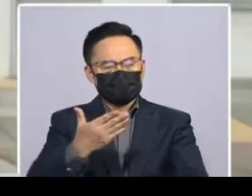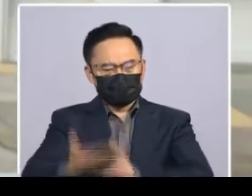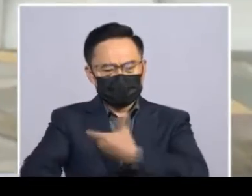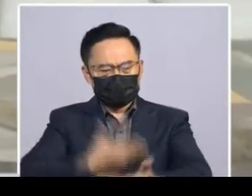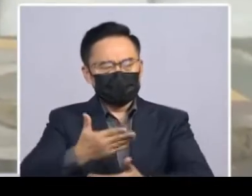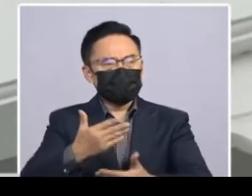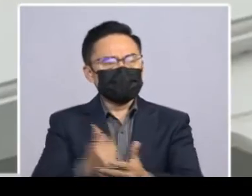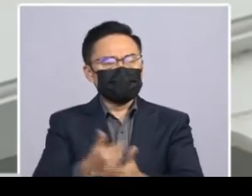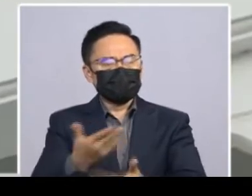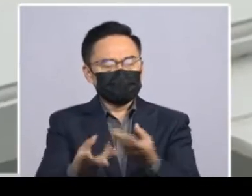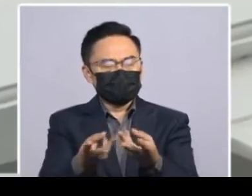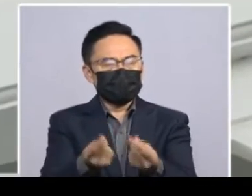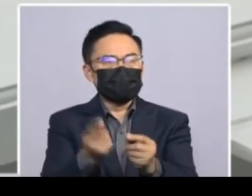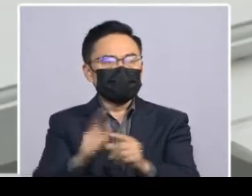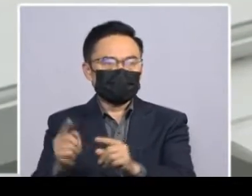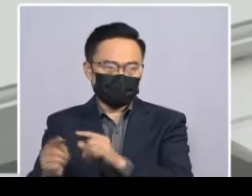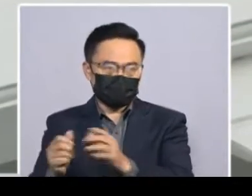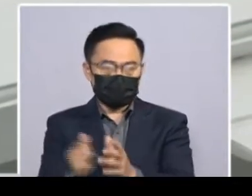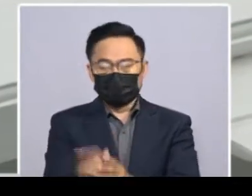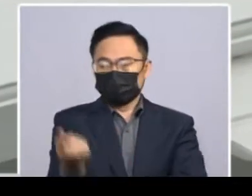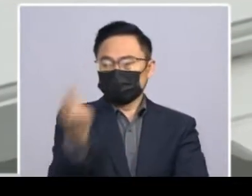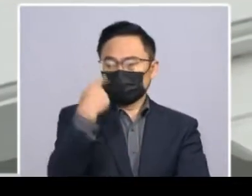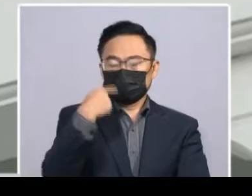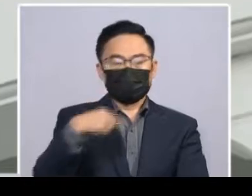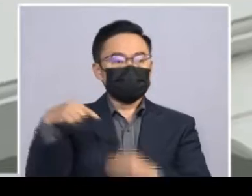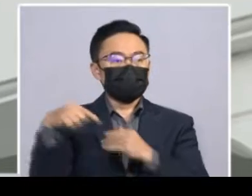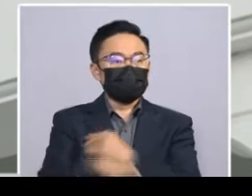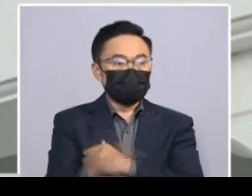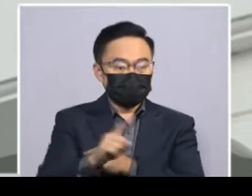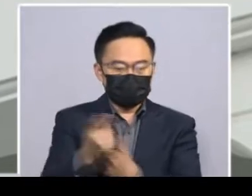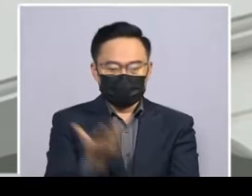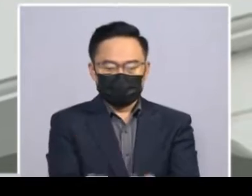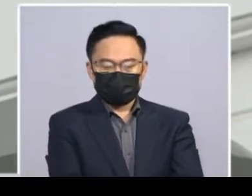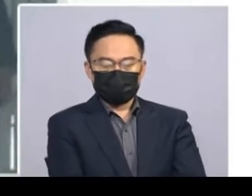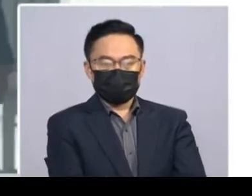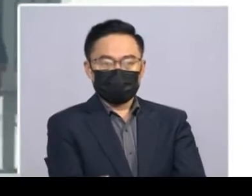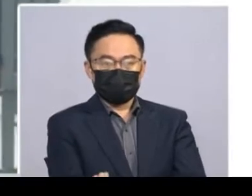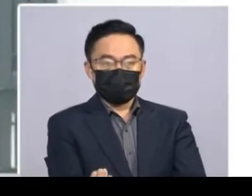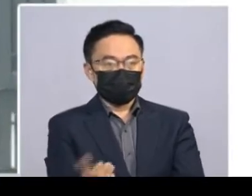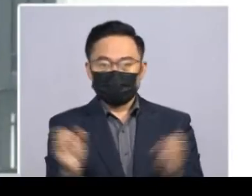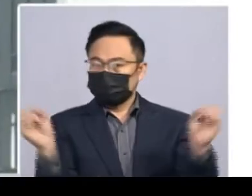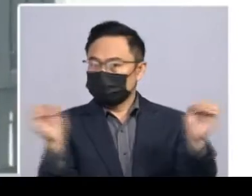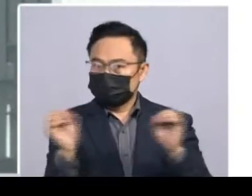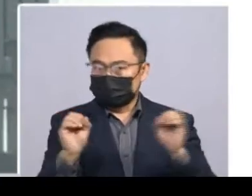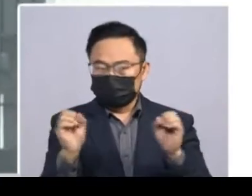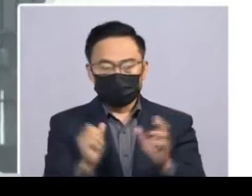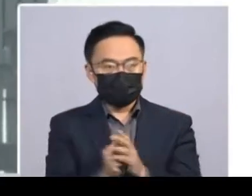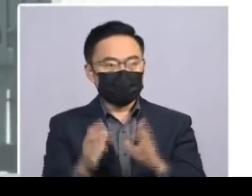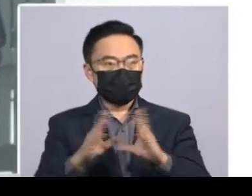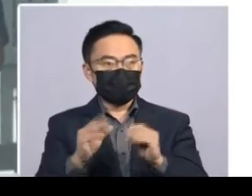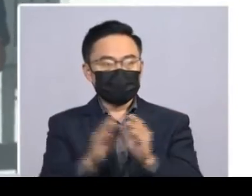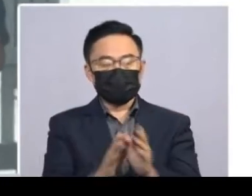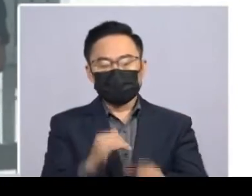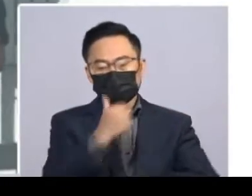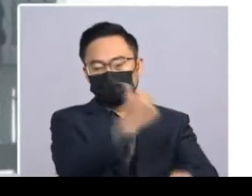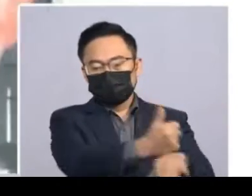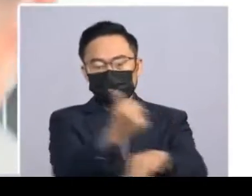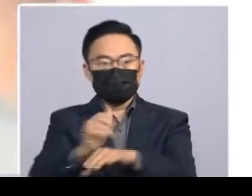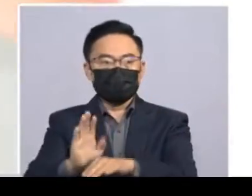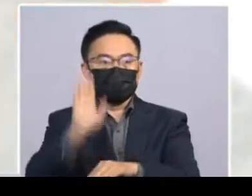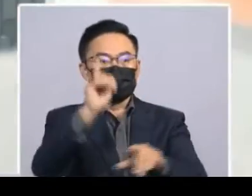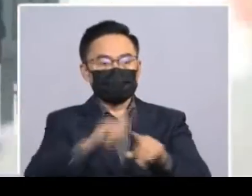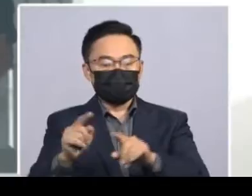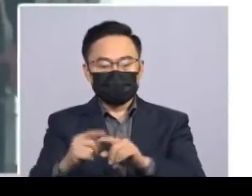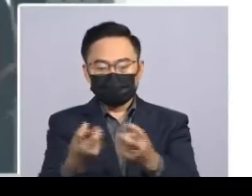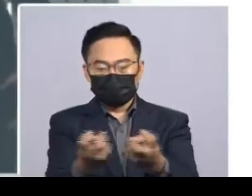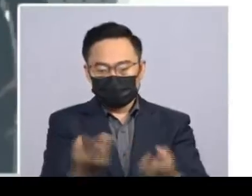และยังมีการกล่าวหาที่ไม่เป็นจริงระบุว่าตนนั้นไปเรียกรับเงินระหว่างประชุมร่วมกับผู้ประกอบการซึ่งก็ยืนยันค่ะ